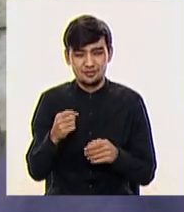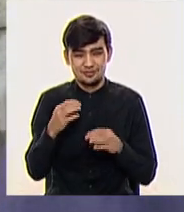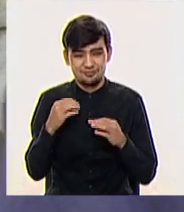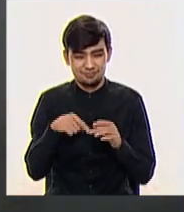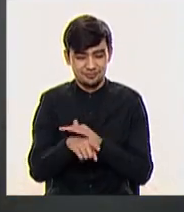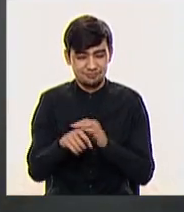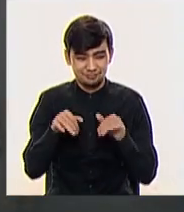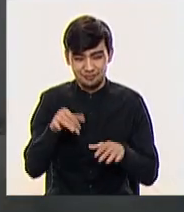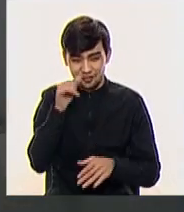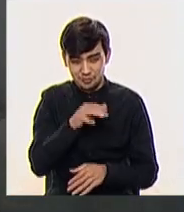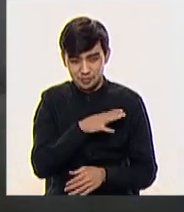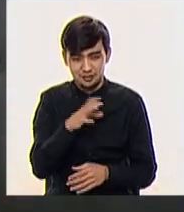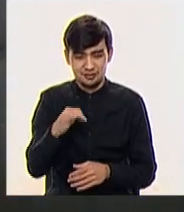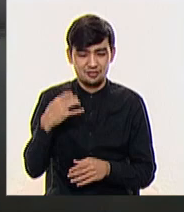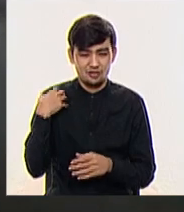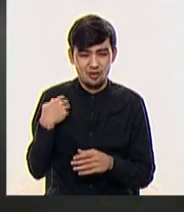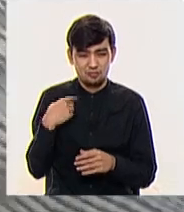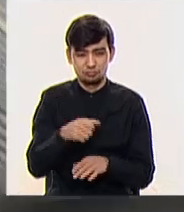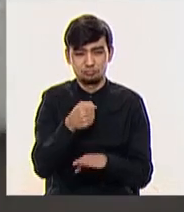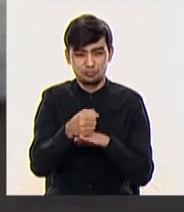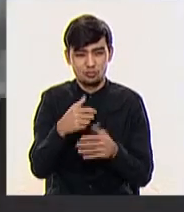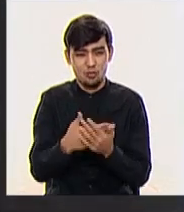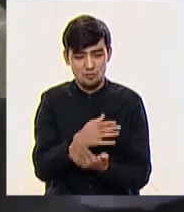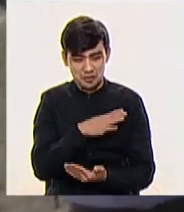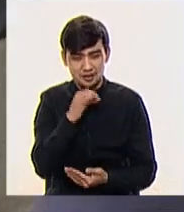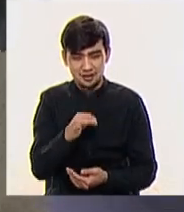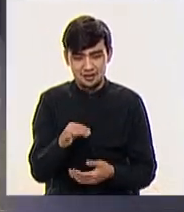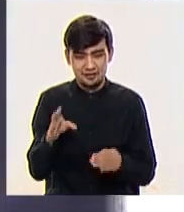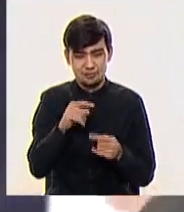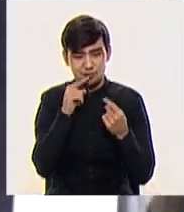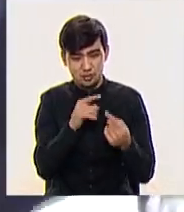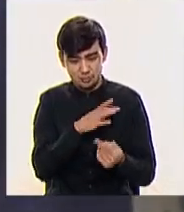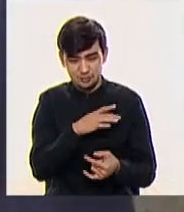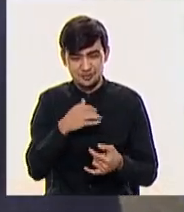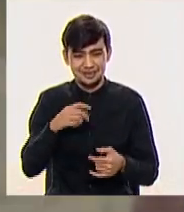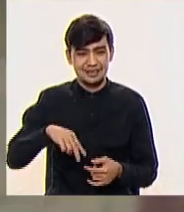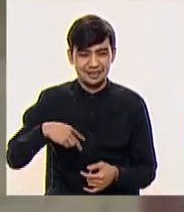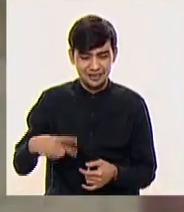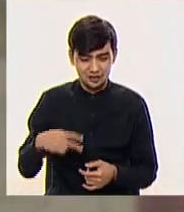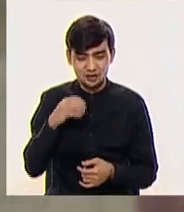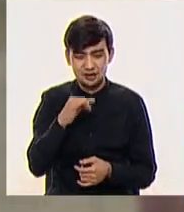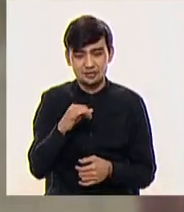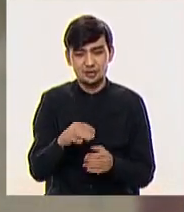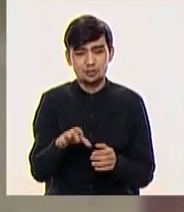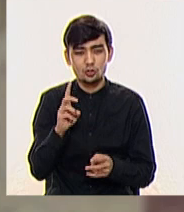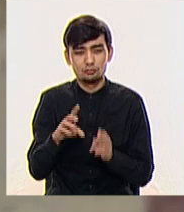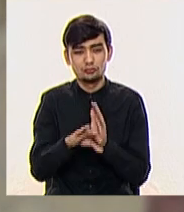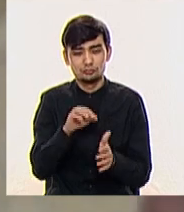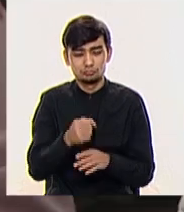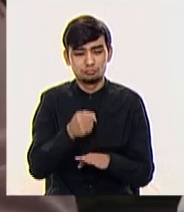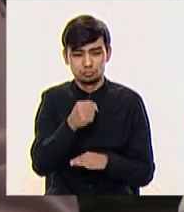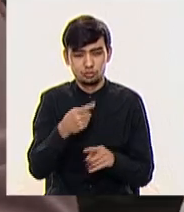тағы жаңа басшы келді дейді мектеп ұжымы. Білім бөлімі ата-аналар мен ұжымның қарсылығына қарамастан директорды қызметіне тағайындап кетті деп